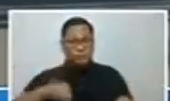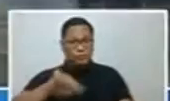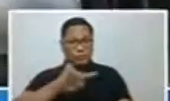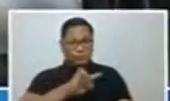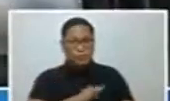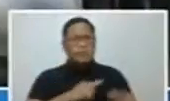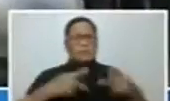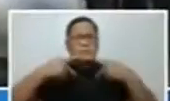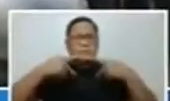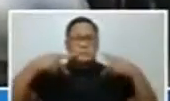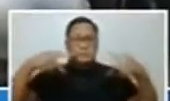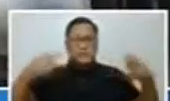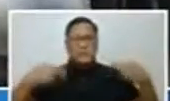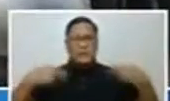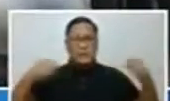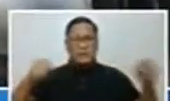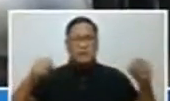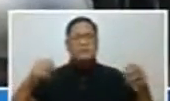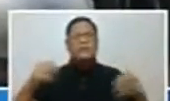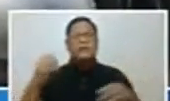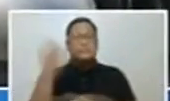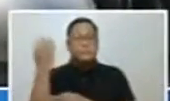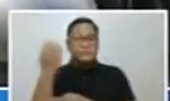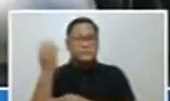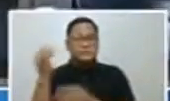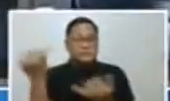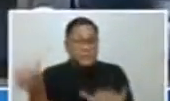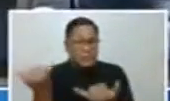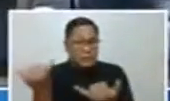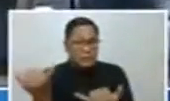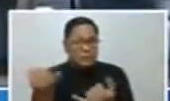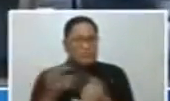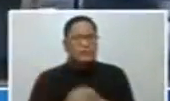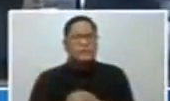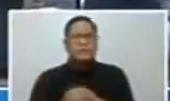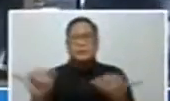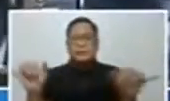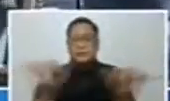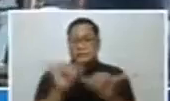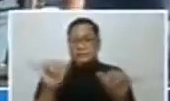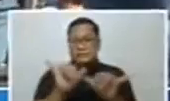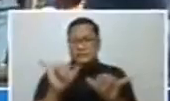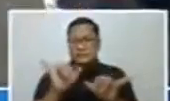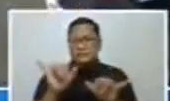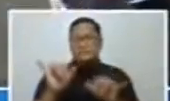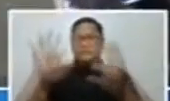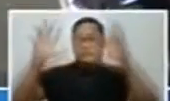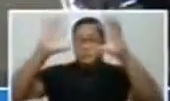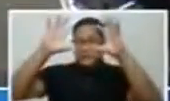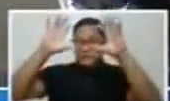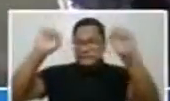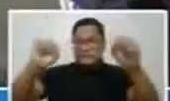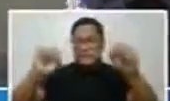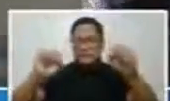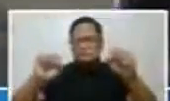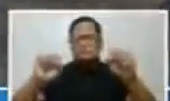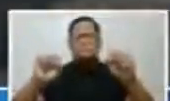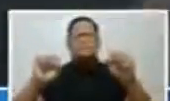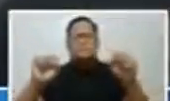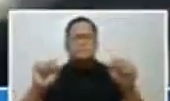data at meron pang ilang nalalabing araw bago pag mag-July 1 or June 30.